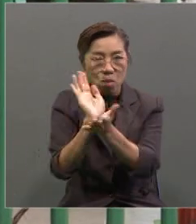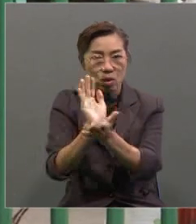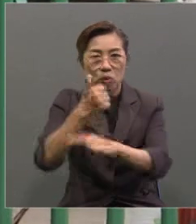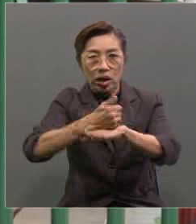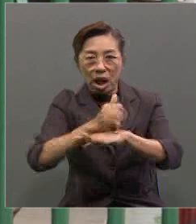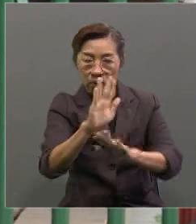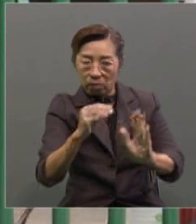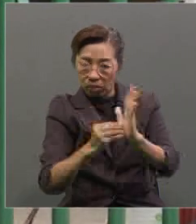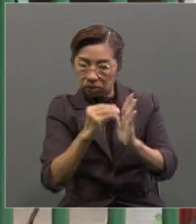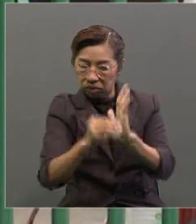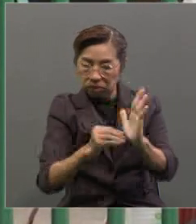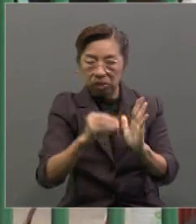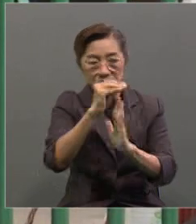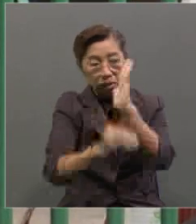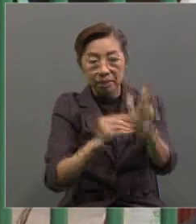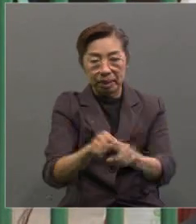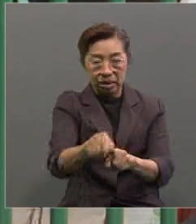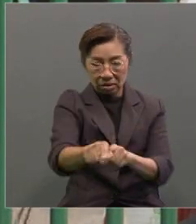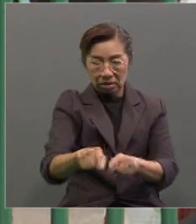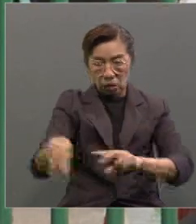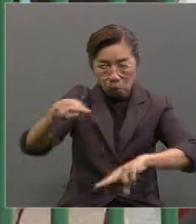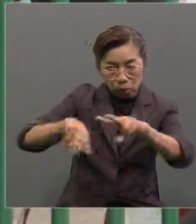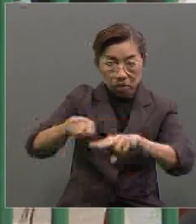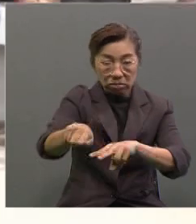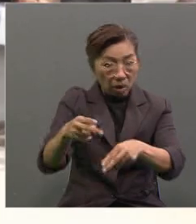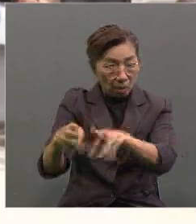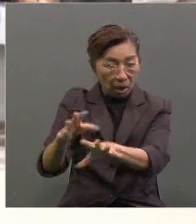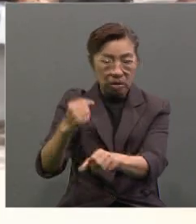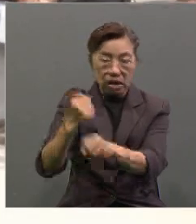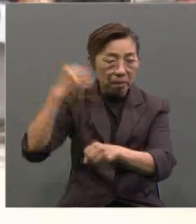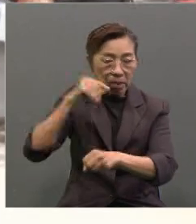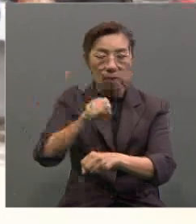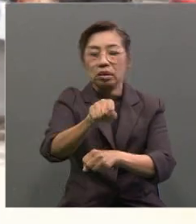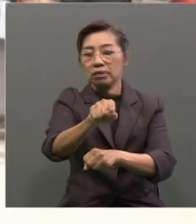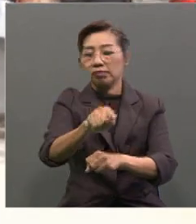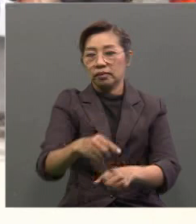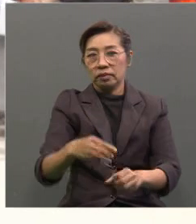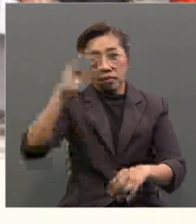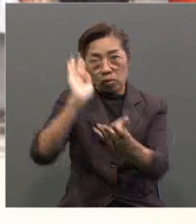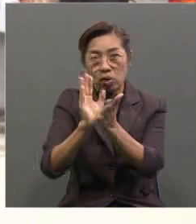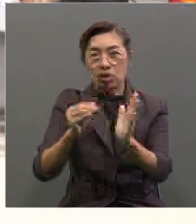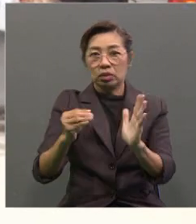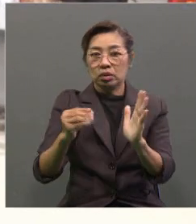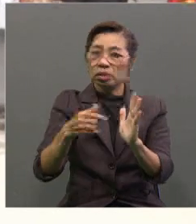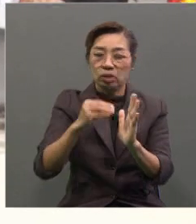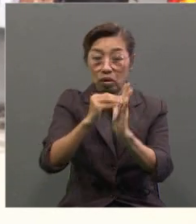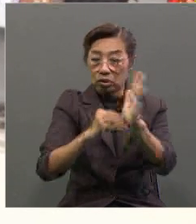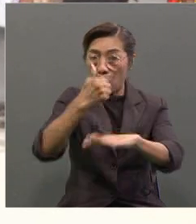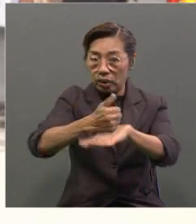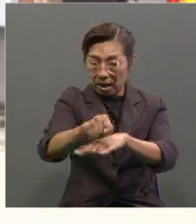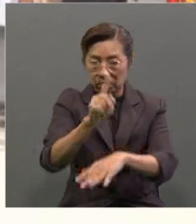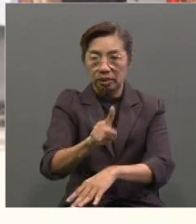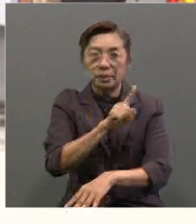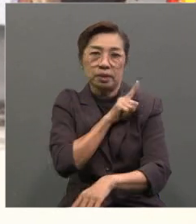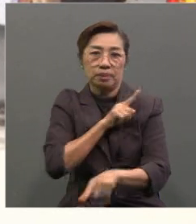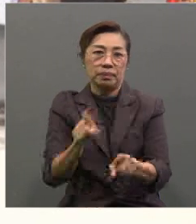ได้หรือว่ายังปล่อยให้มีการก่อเหตุอย่างต่อเนื่องผู้บังคับการจังหวัดจะต้องมีส่วนรับผิดชอบด้วยนะคะเอาไปฟังเสียงประเด็นนี้